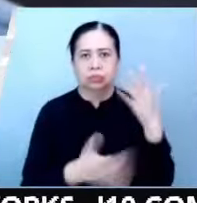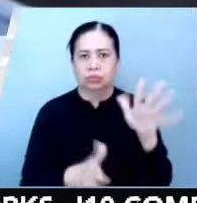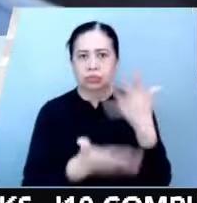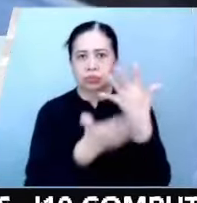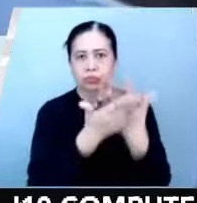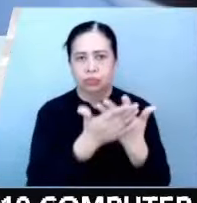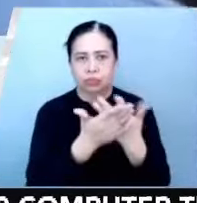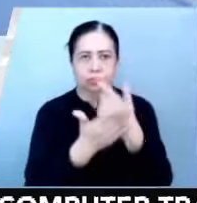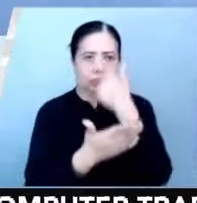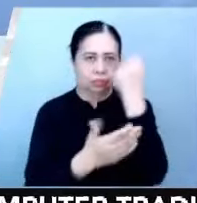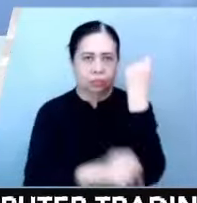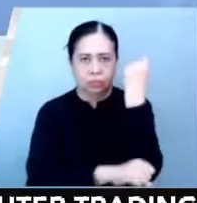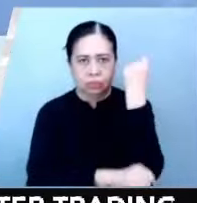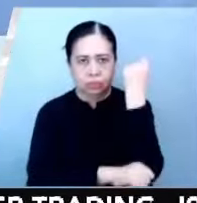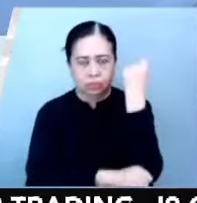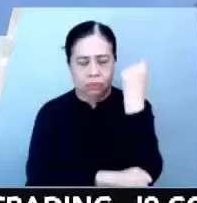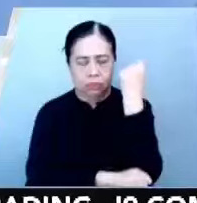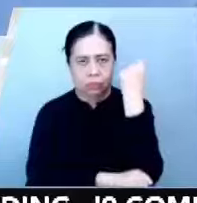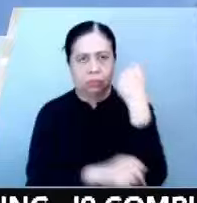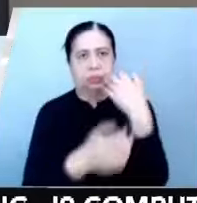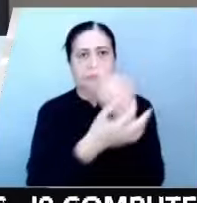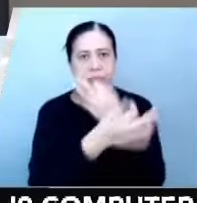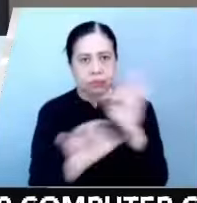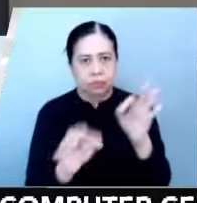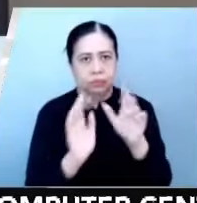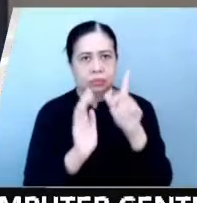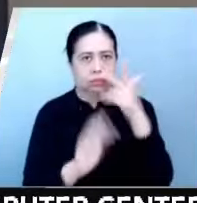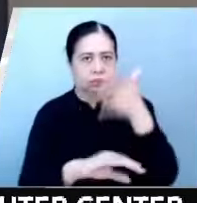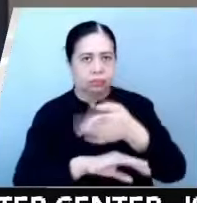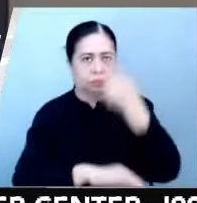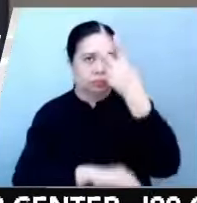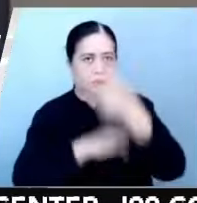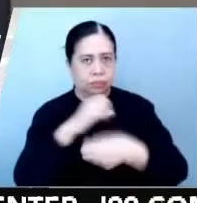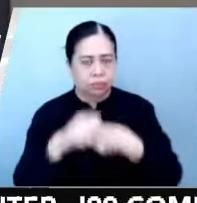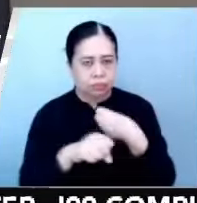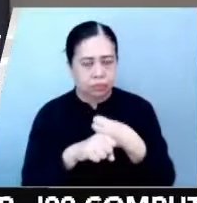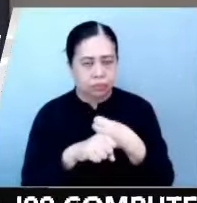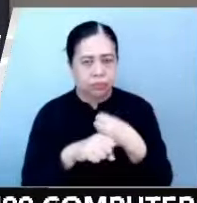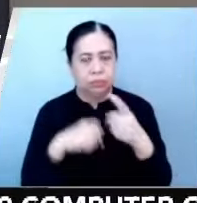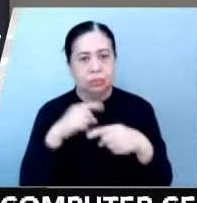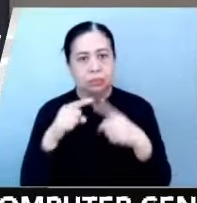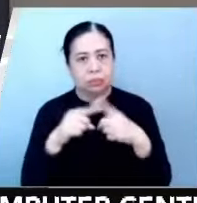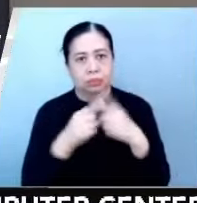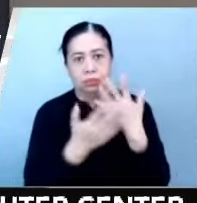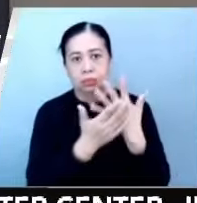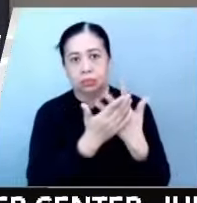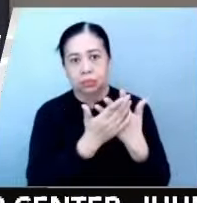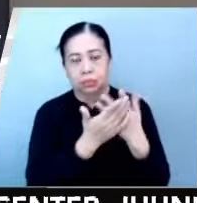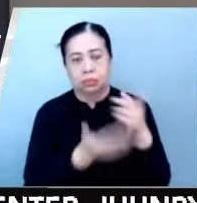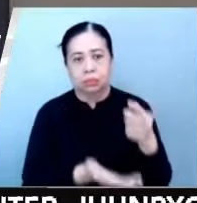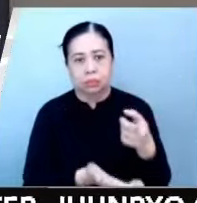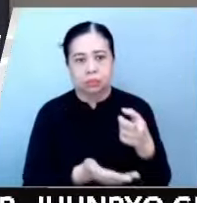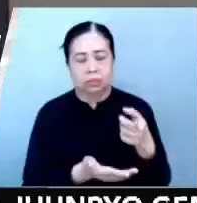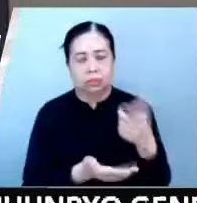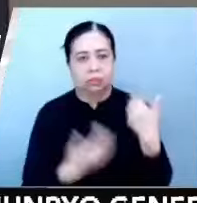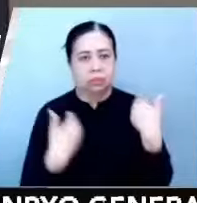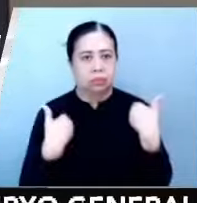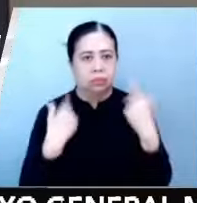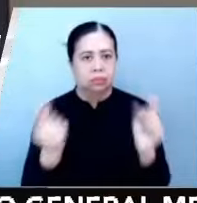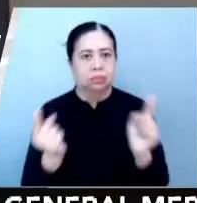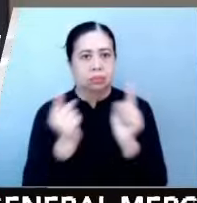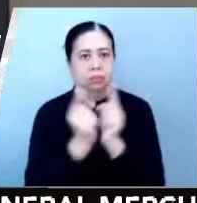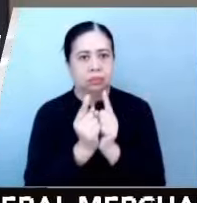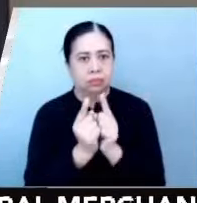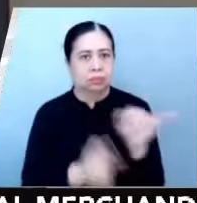pagnanakaw. Nakalaya siya matapos ang 2 taon. Nang ito po ay nakulong, meron itong nakilalang kapwa niya rin